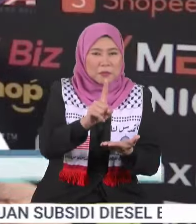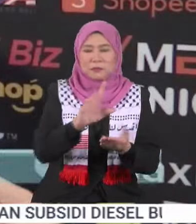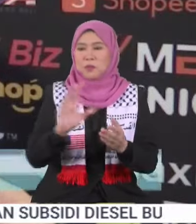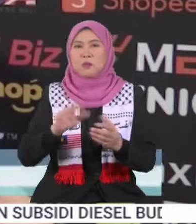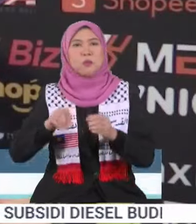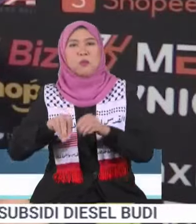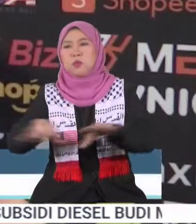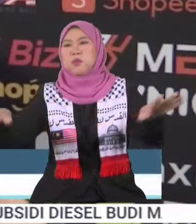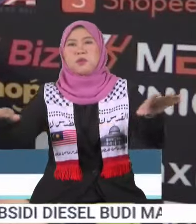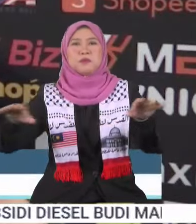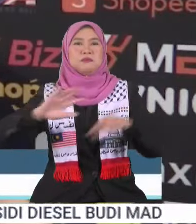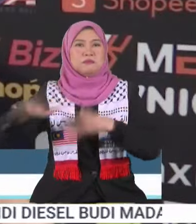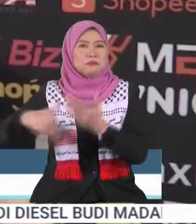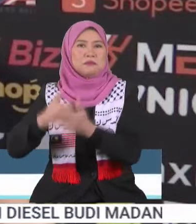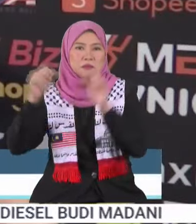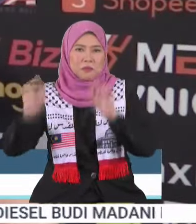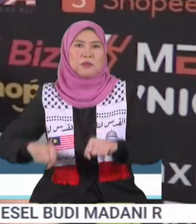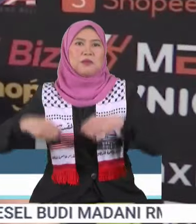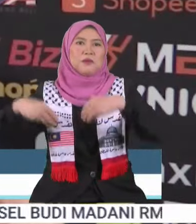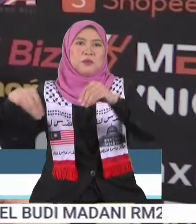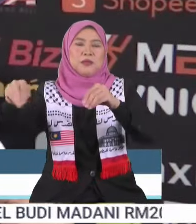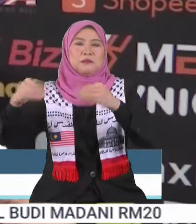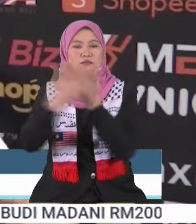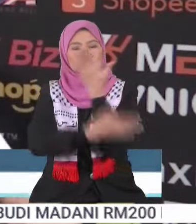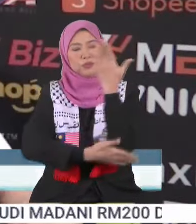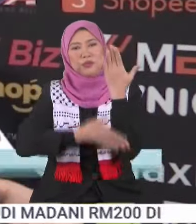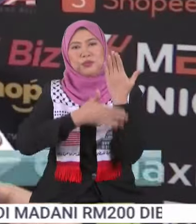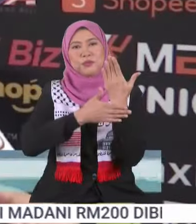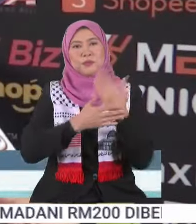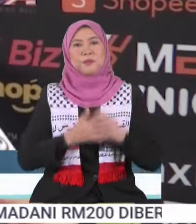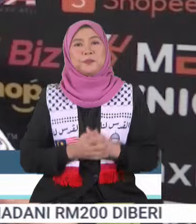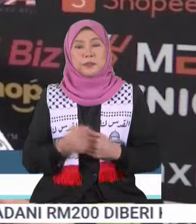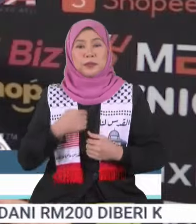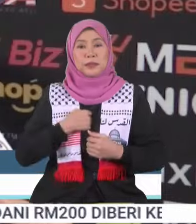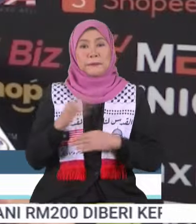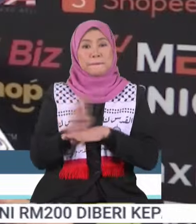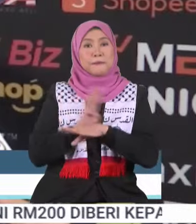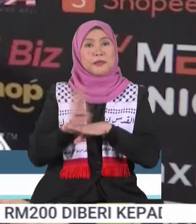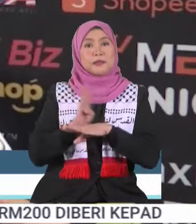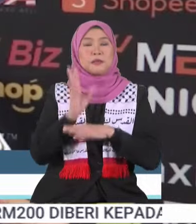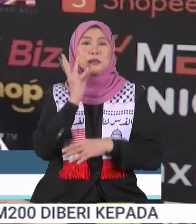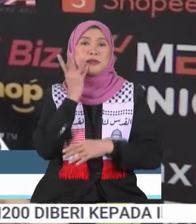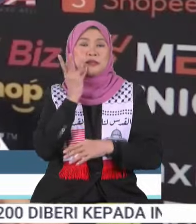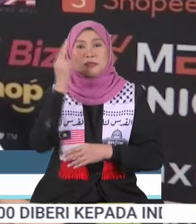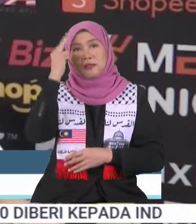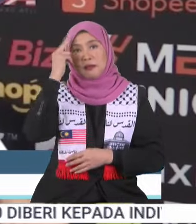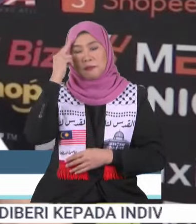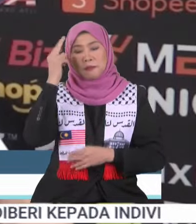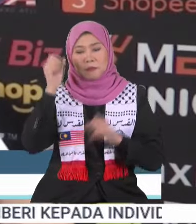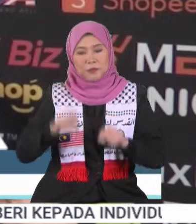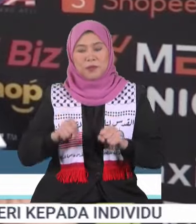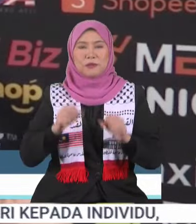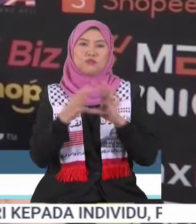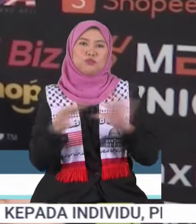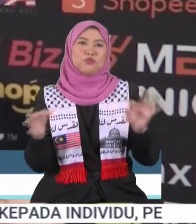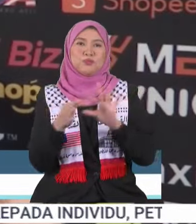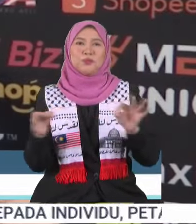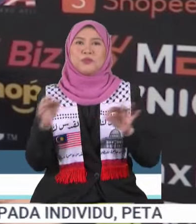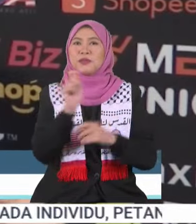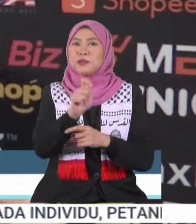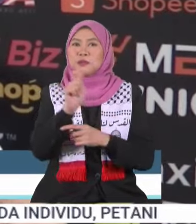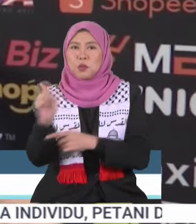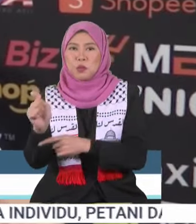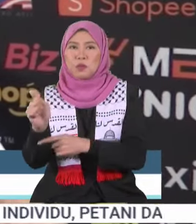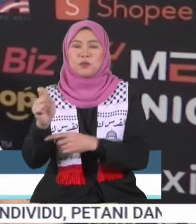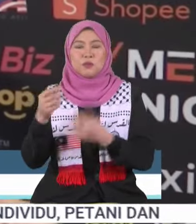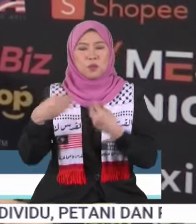nampak yang dapat bantu kan, macam contoh saya produk usahawan jual produk Malaysia Arab. So macam contohnya macam konten buat TikTok. Okey, so saya dapat jumpa